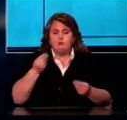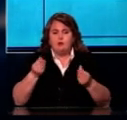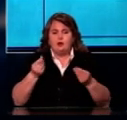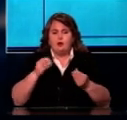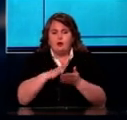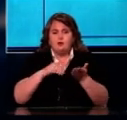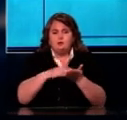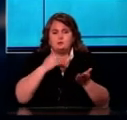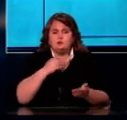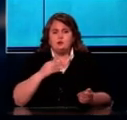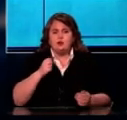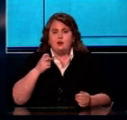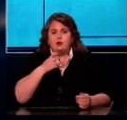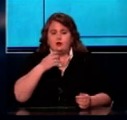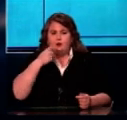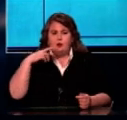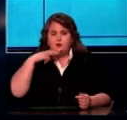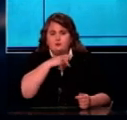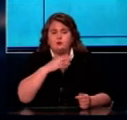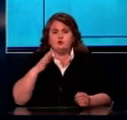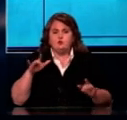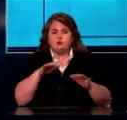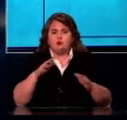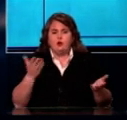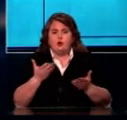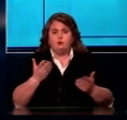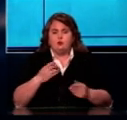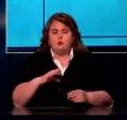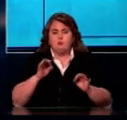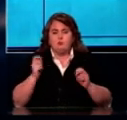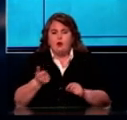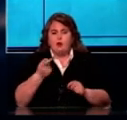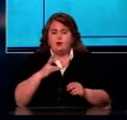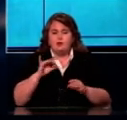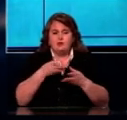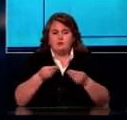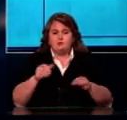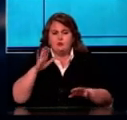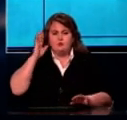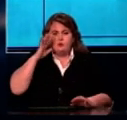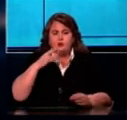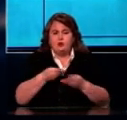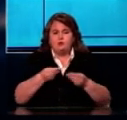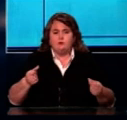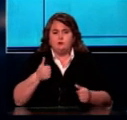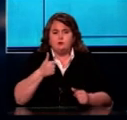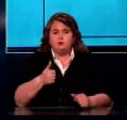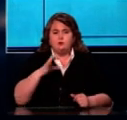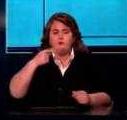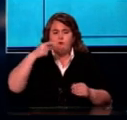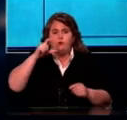маслянистая, ядовитая жидкость, которая мало или практически не растворяется в воде, но она хорошо растворяется